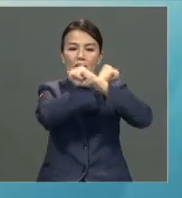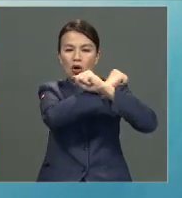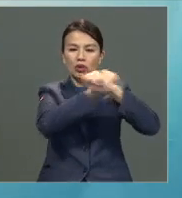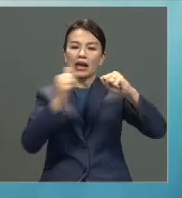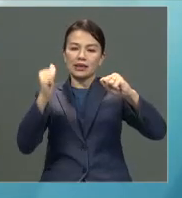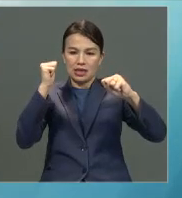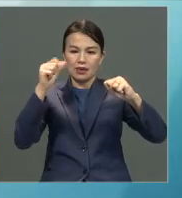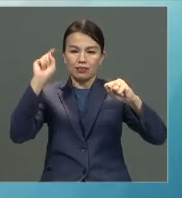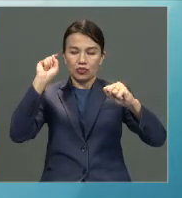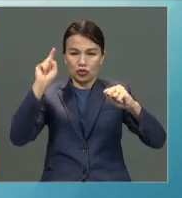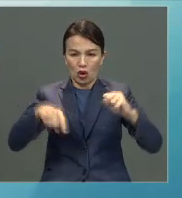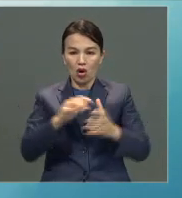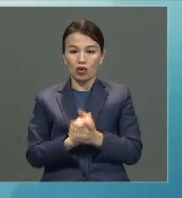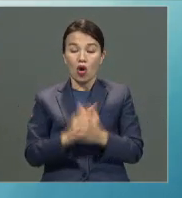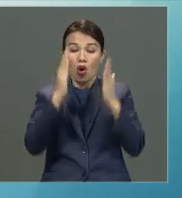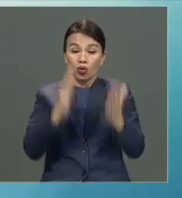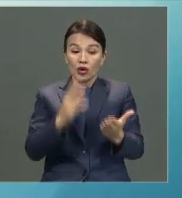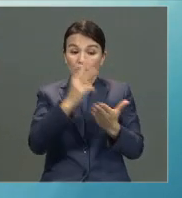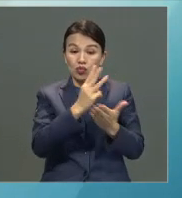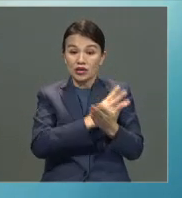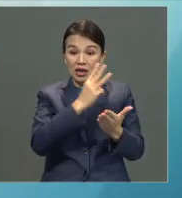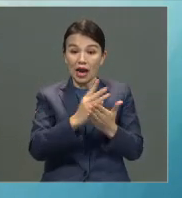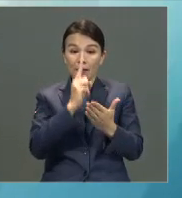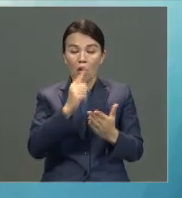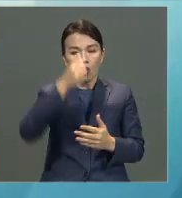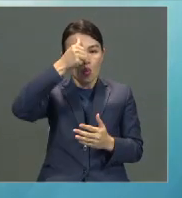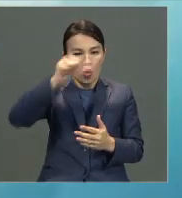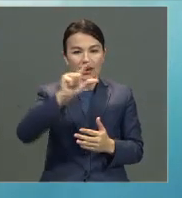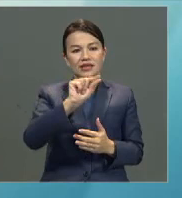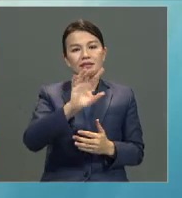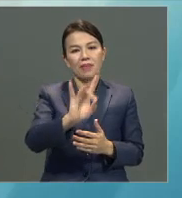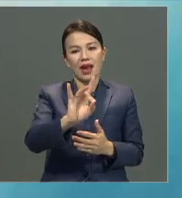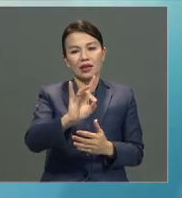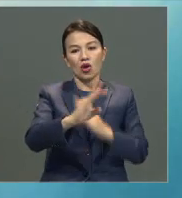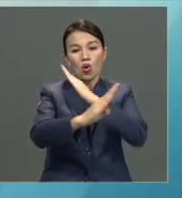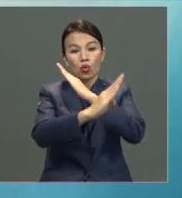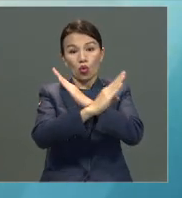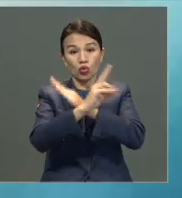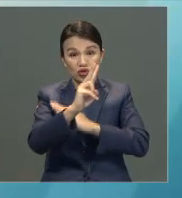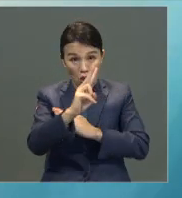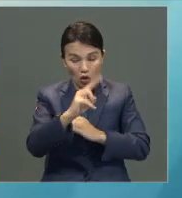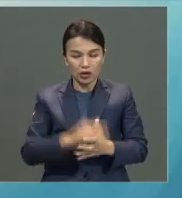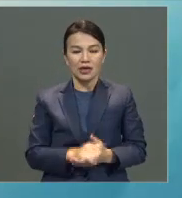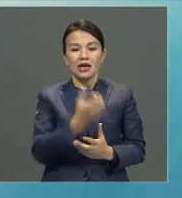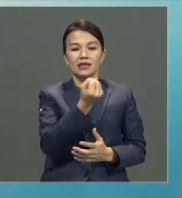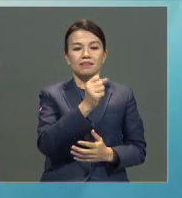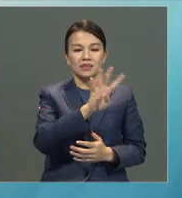วันนะครับครับแต่อย่างไรก็ตามแต่นะครับก็ต้องตอนนี้ขาดต้องไม่ตกเพราะว่าอย่าว่าแต่18เลยครับนักเหตุการณ์บางท่านบอกว่า 28วัน 2เท่าของ 14